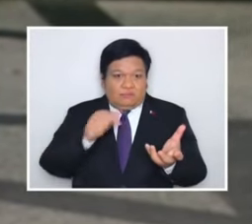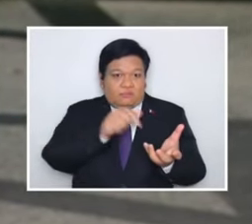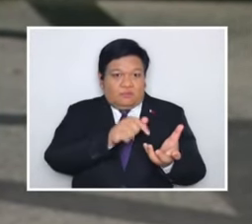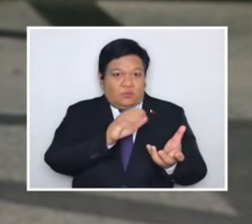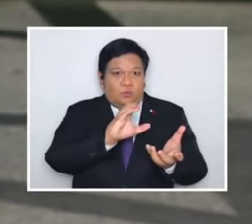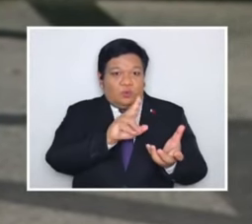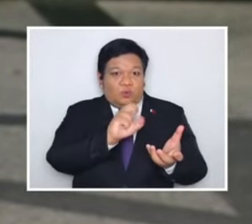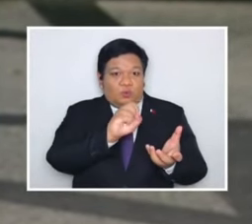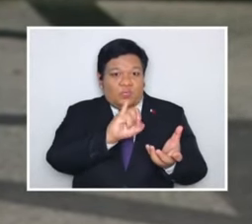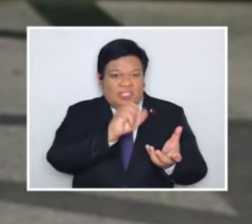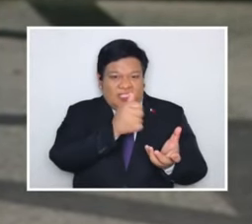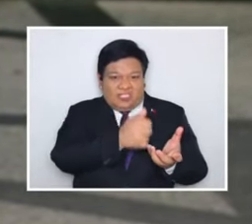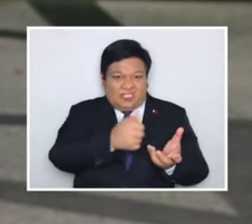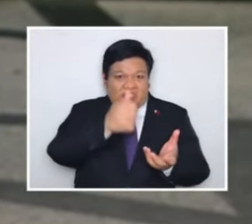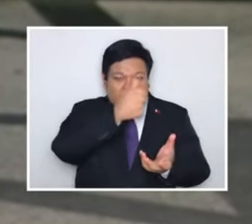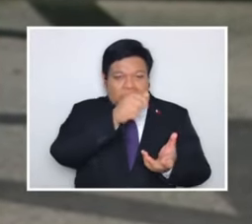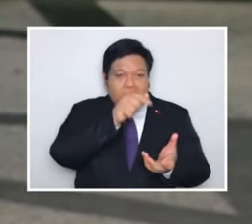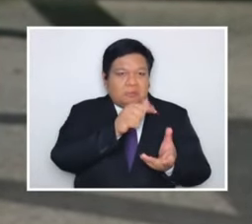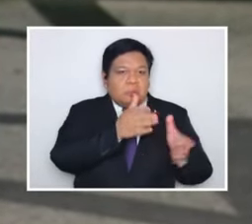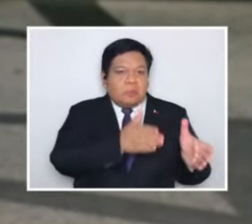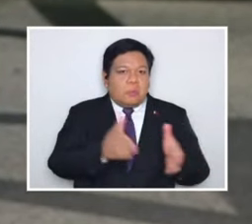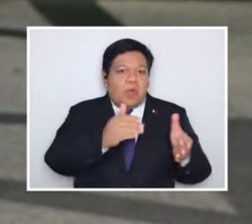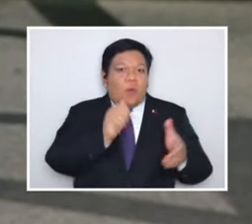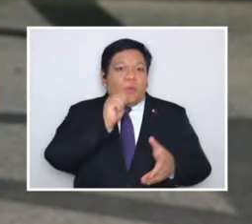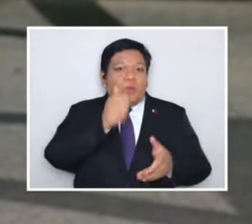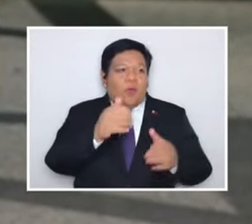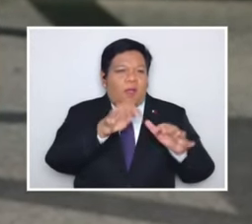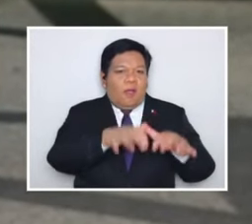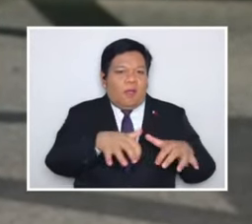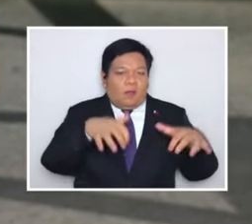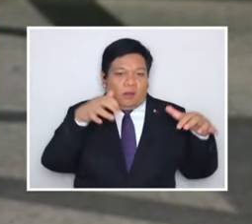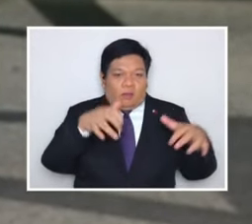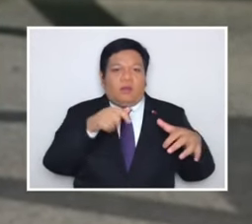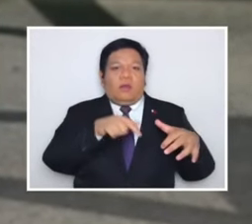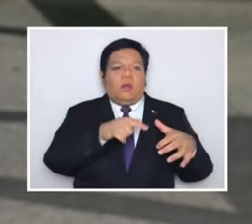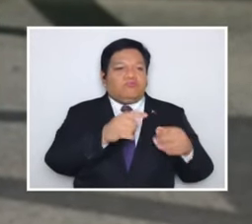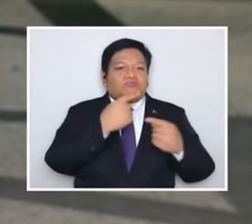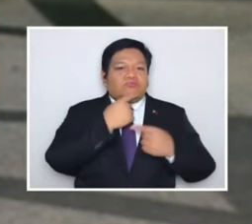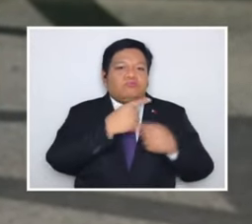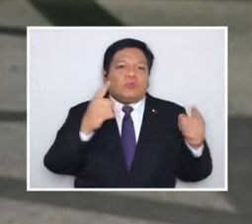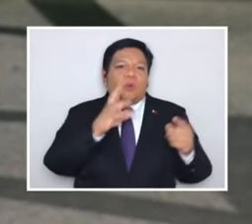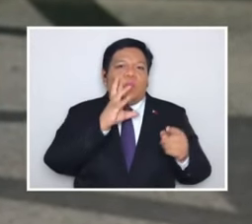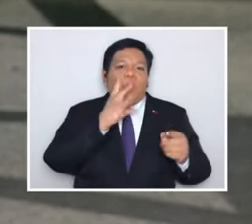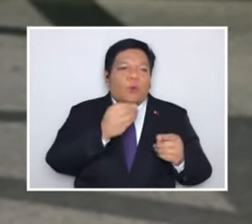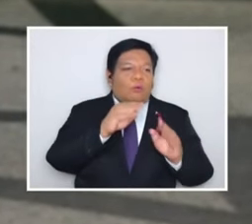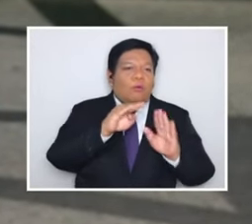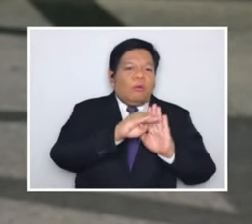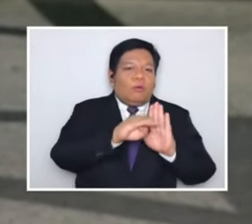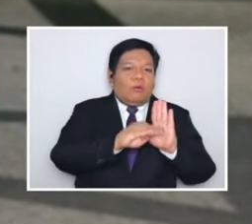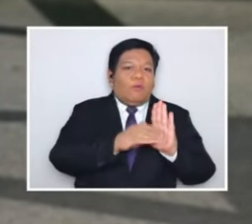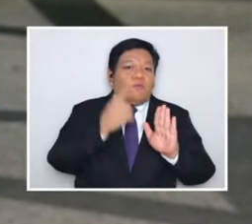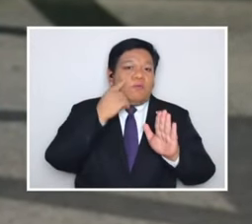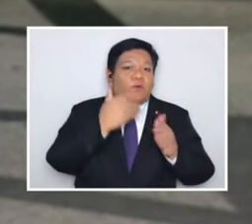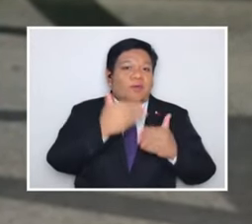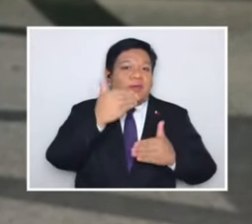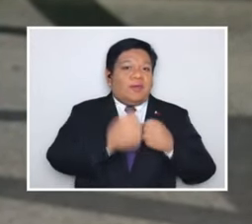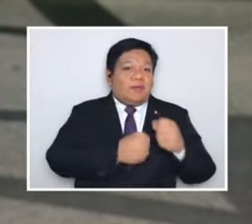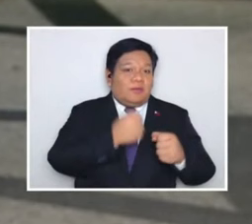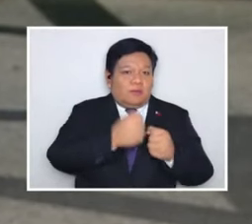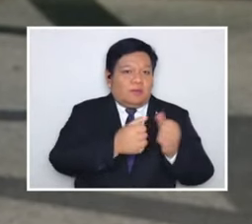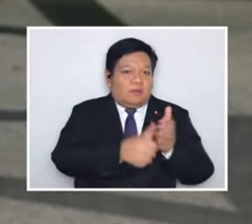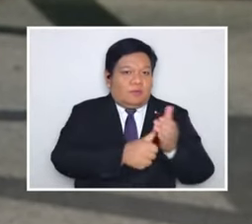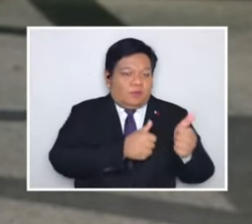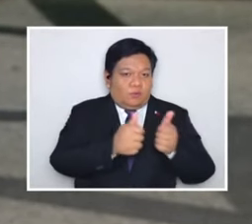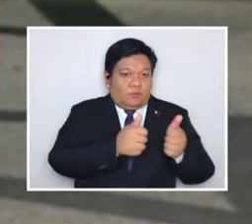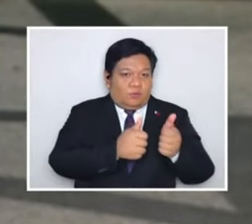sa kanilang National Assembly bukas na dadaluhan mismo ni Pangulong Duterte. Samantala, nagsampa na ng petisyon ng grupo